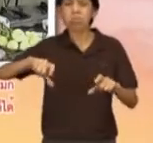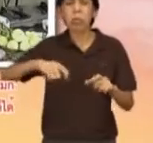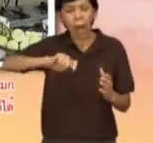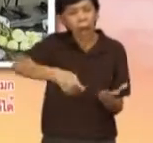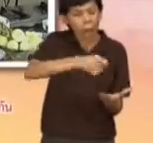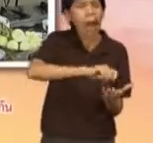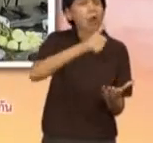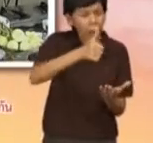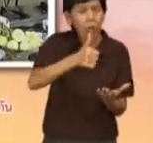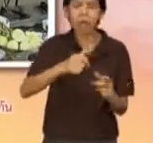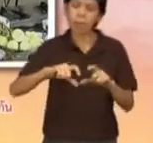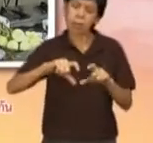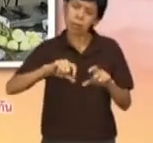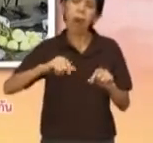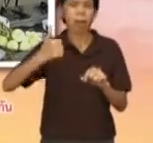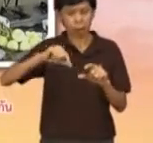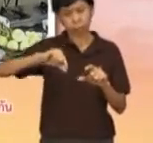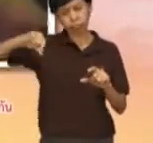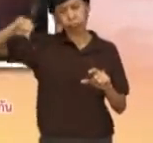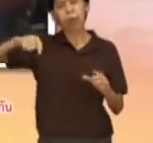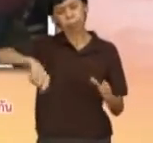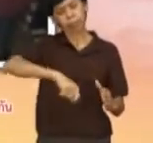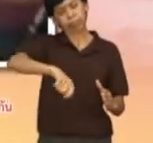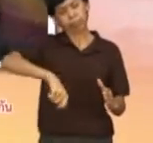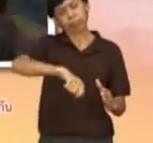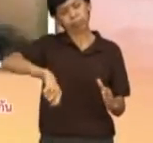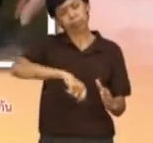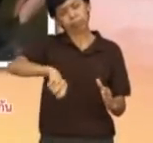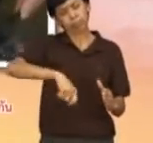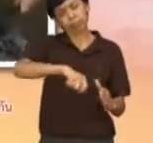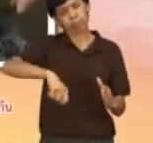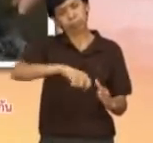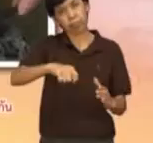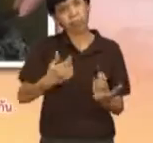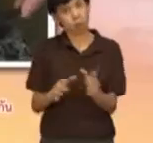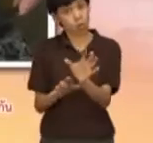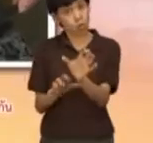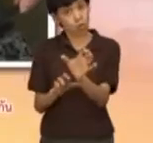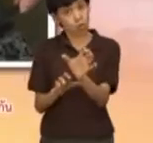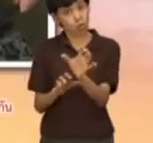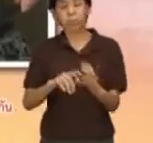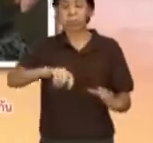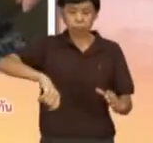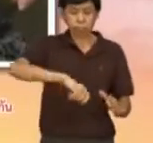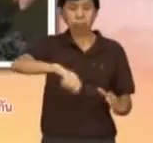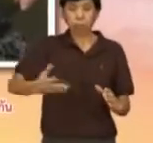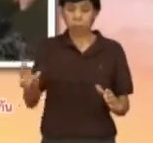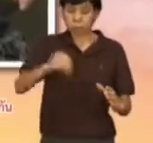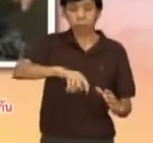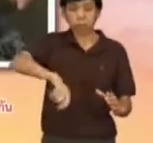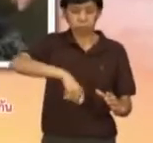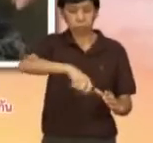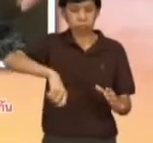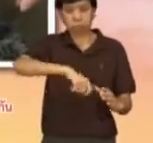แบนได้ไหมคะ ได้ เริ่มได้แล้วนะคะกุ้ง คนไปใส่กุ้งแล้วคนไปอีกคน